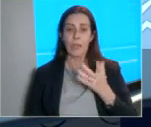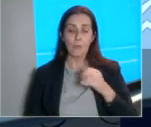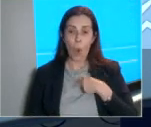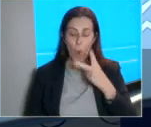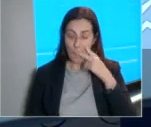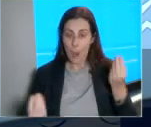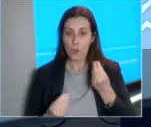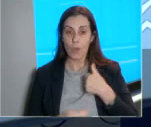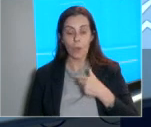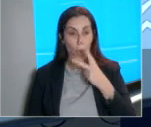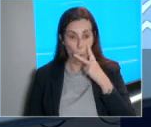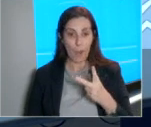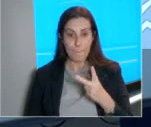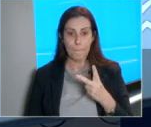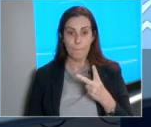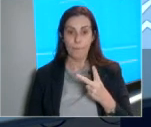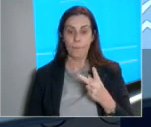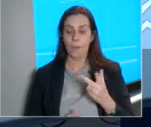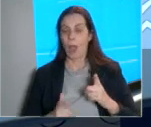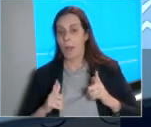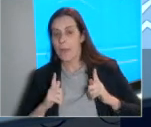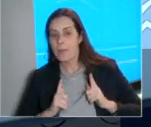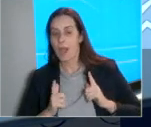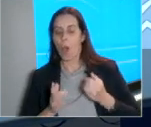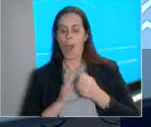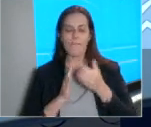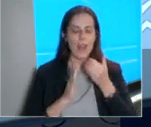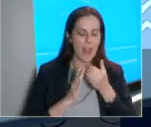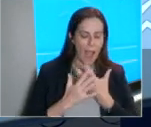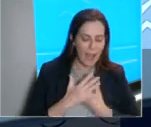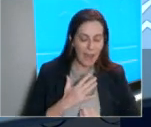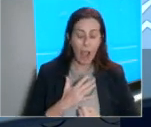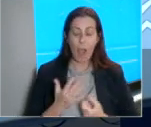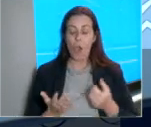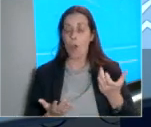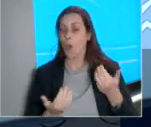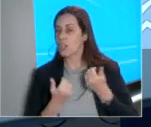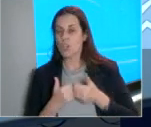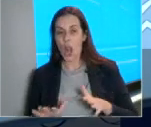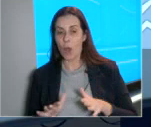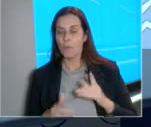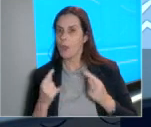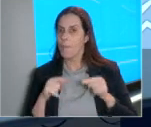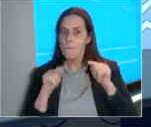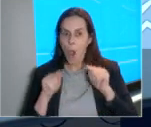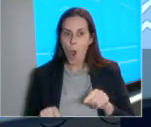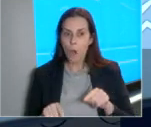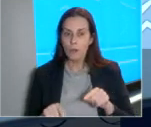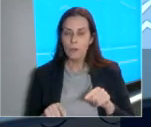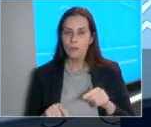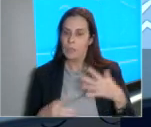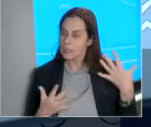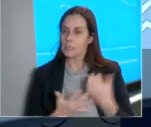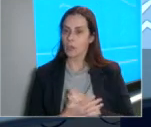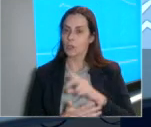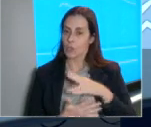אנחנו רואים משהו, אז אנחנו רואים או המתנה, או הבלגה, או החלה, או חלילה כישלון. והנה פה,